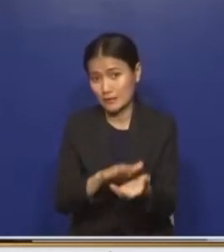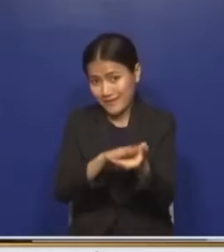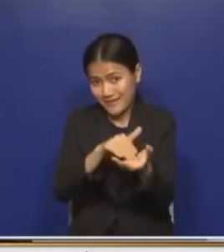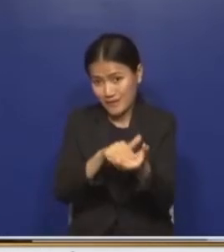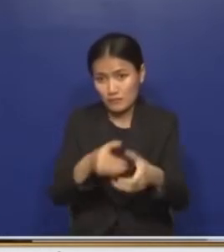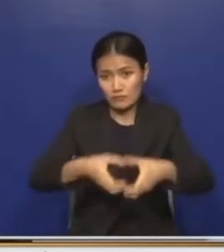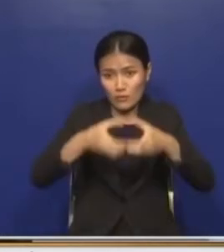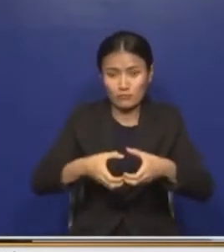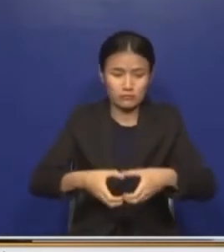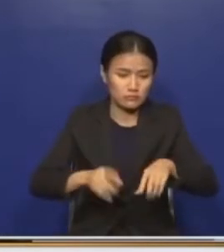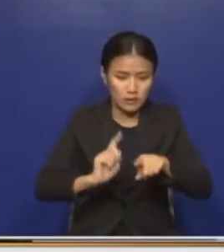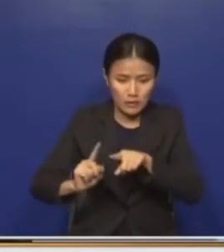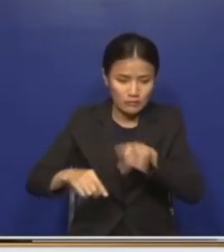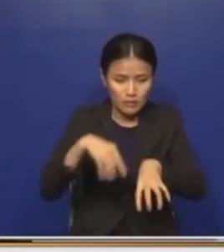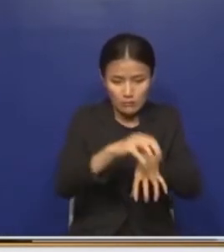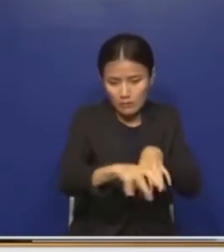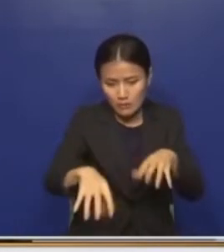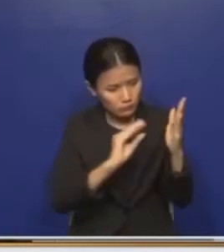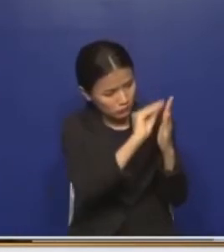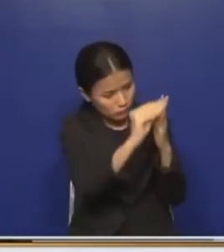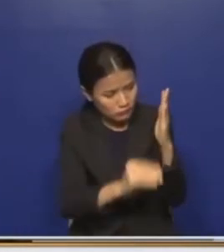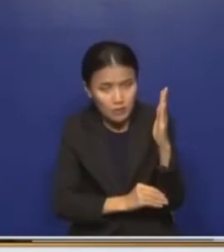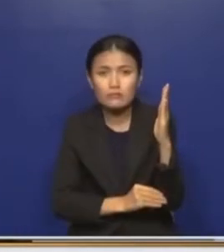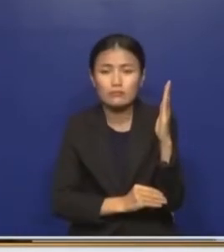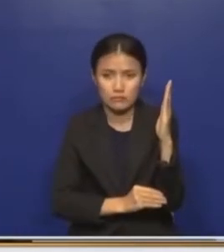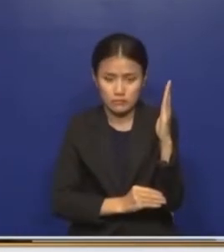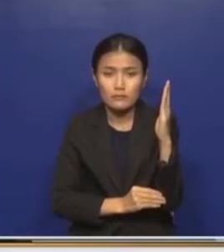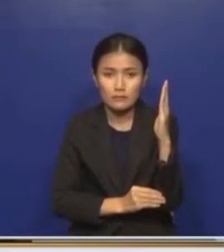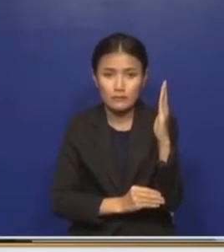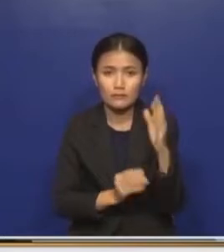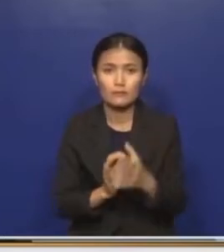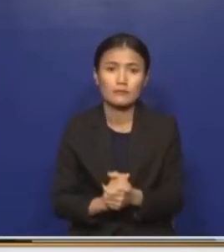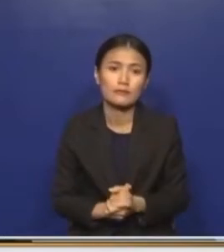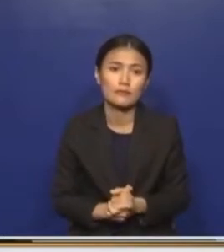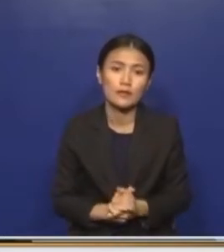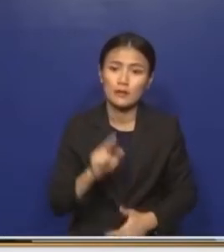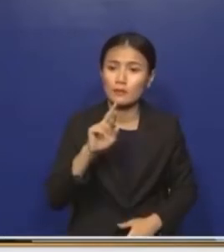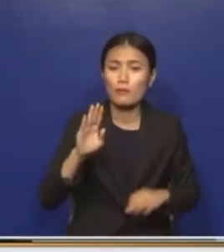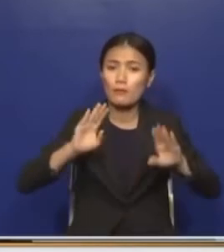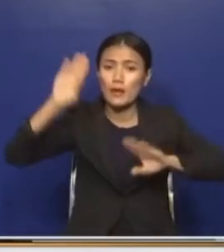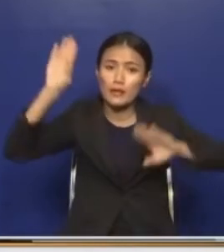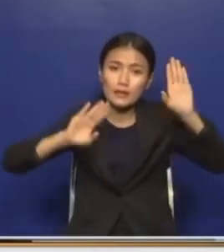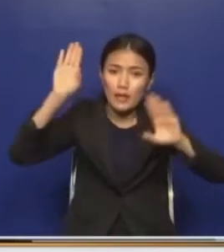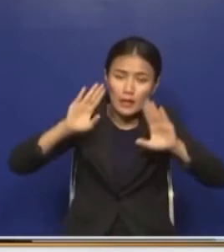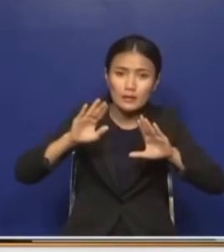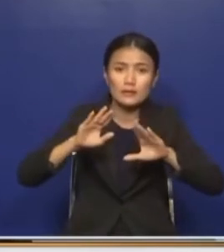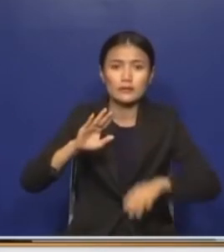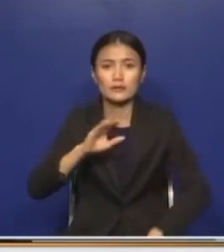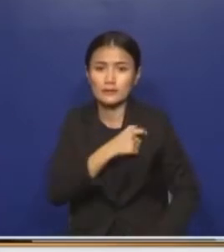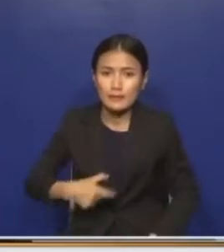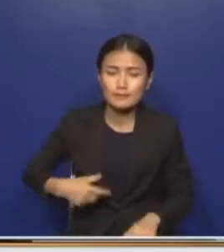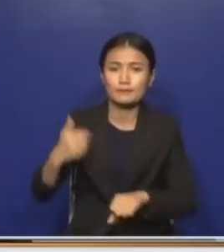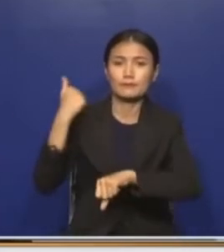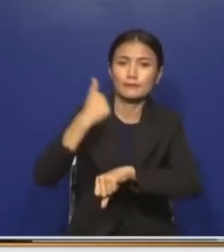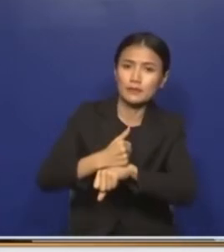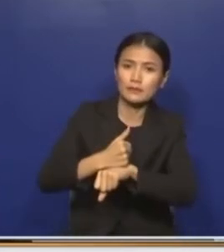ไปทั่วไม่ยึดมั่นและศรัทธาในการปกครอง ระบอบประชาธิปไตยอันมีพระมหากษัต